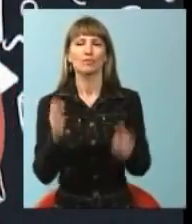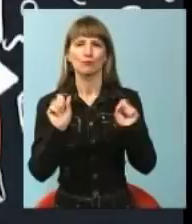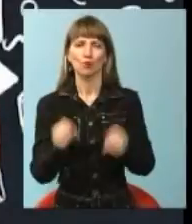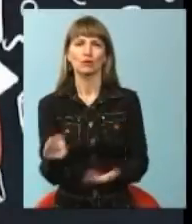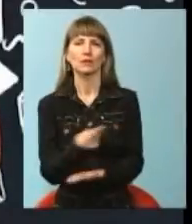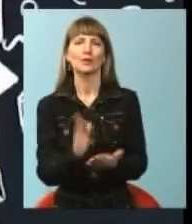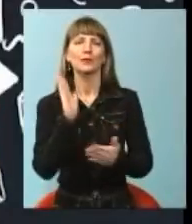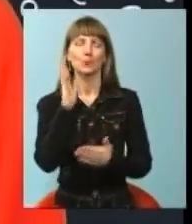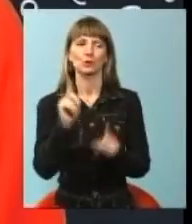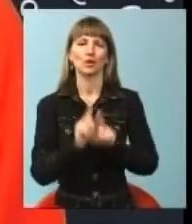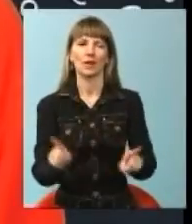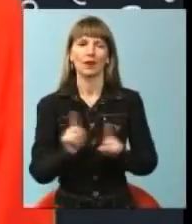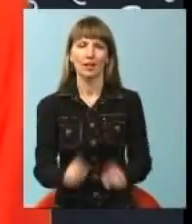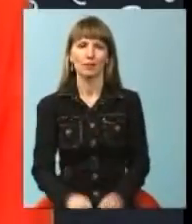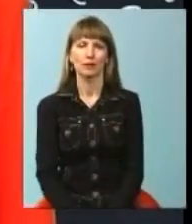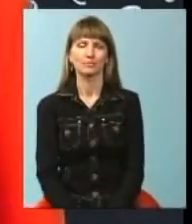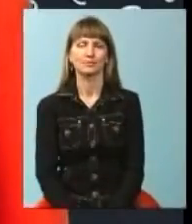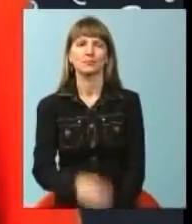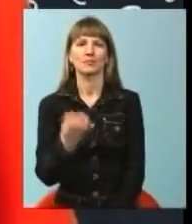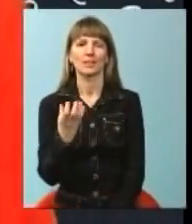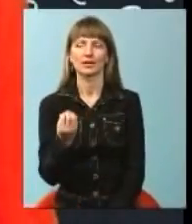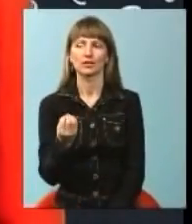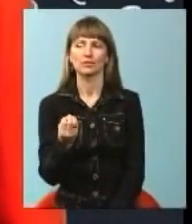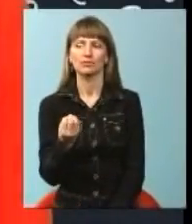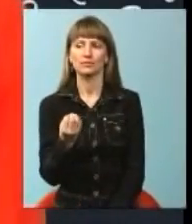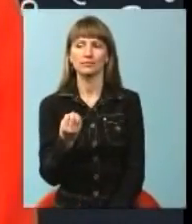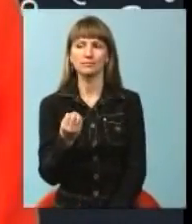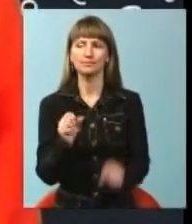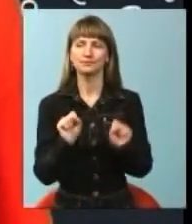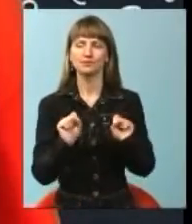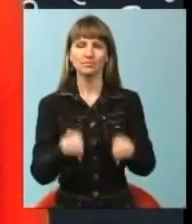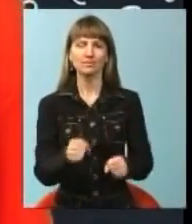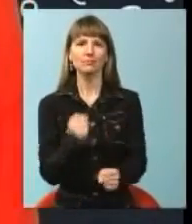нарисовать будущую рекламу. Еще он может